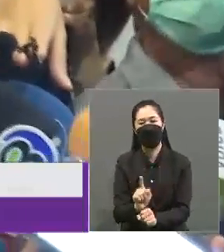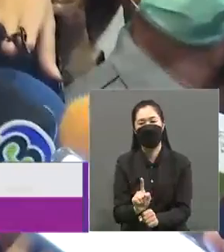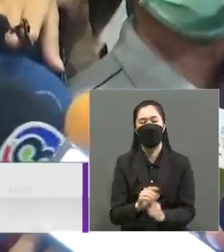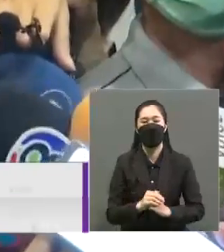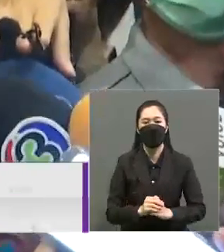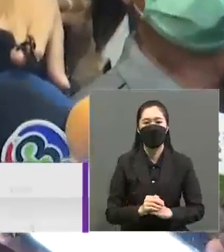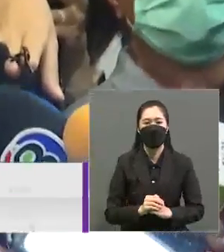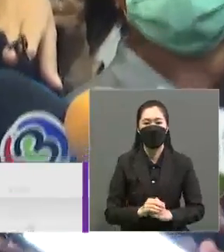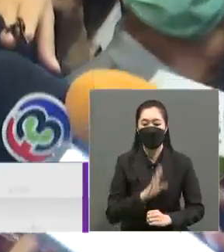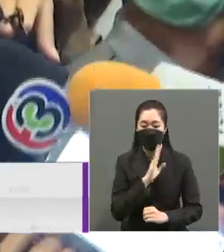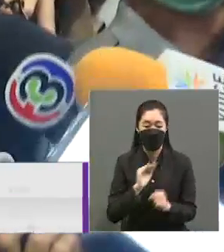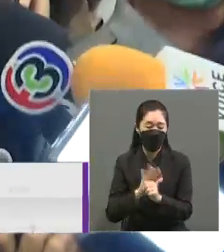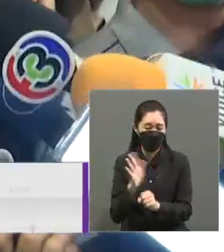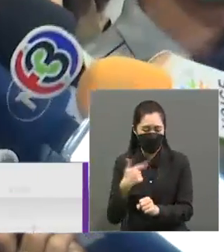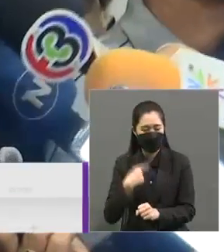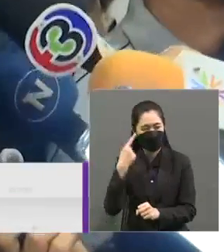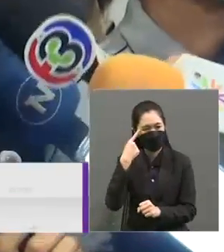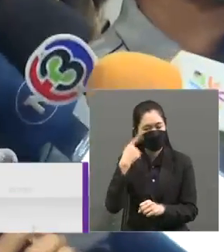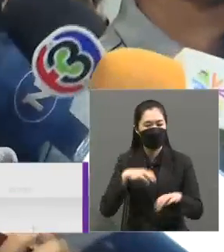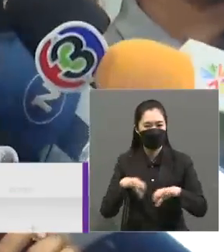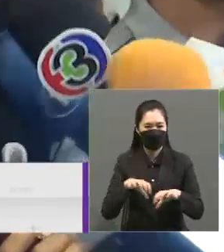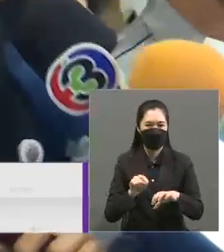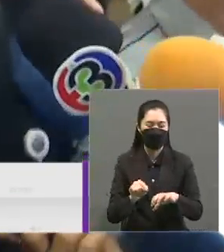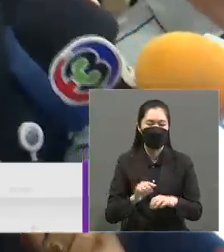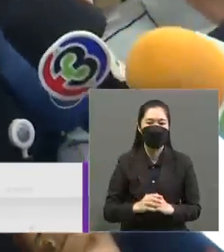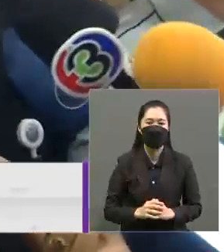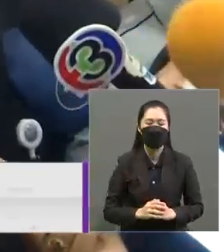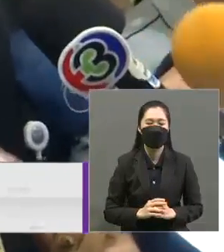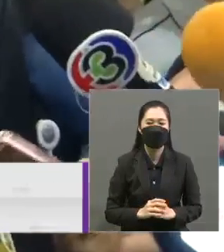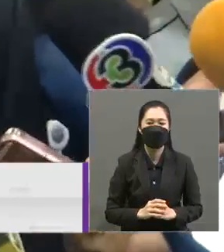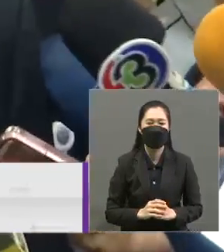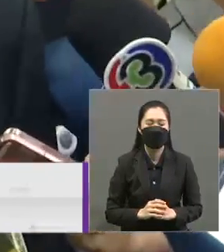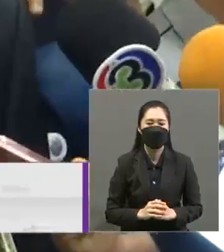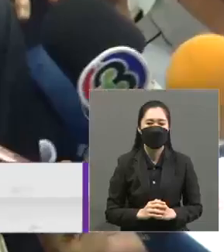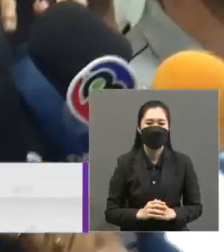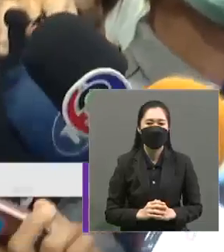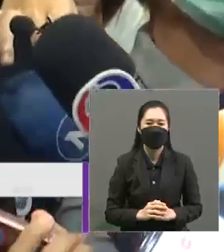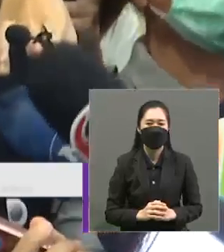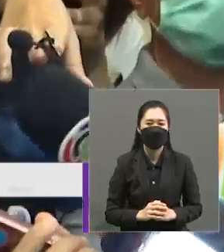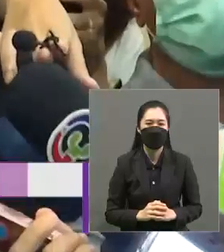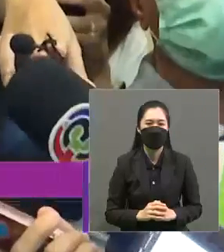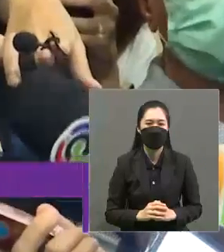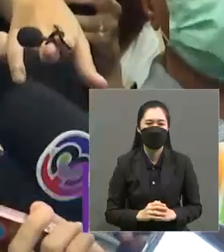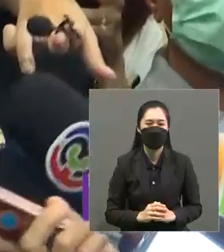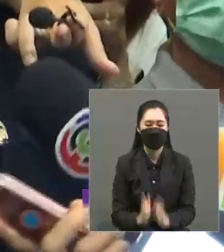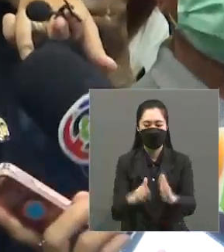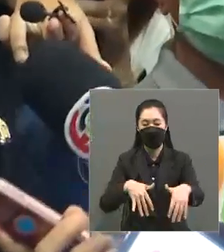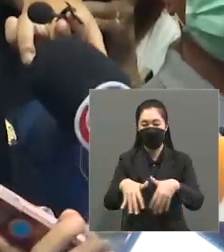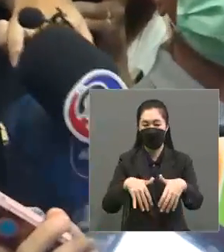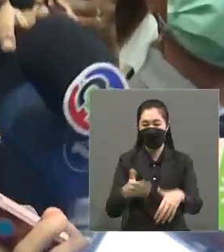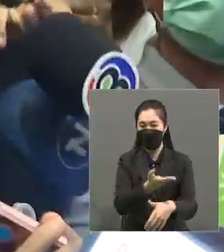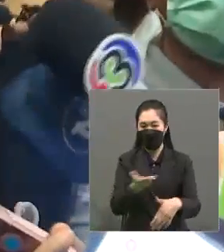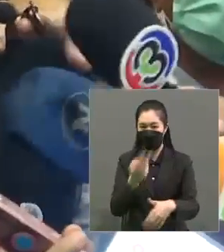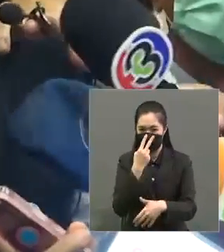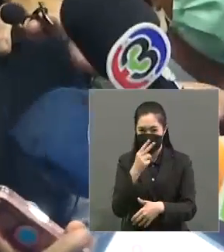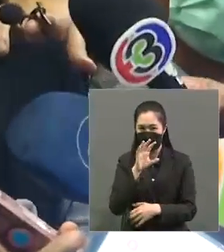เราก็พร้อมชี้แจงอยู่แล้วต่อกระทรวง ฝ่ายค้านกดจะถูกความมา โอ้ผมว่าประชาชนจับตาดูอยู่ก็เราไม่เป็น